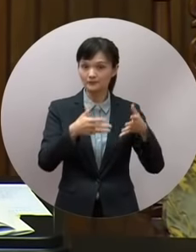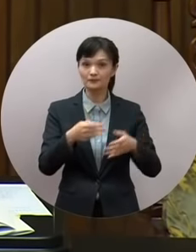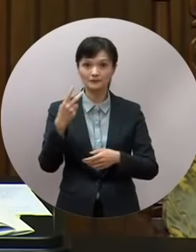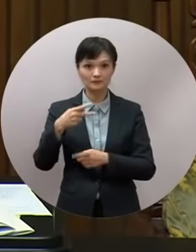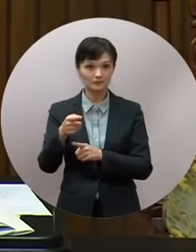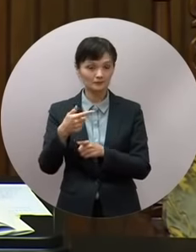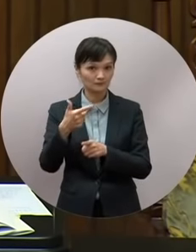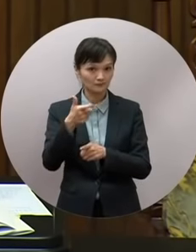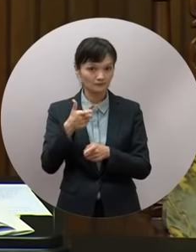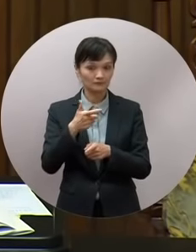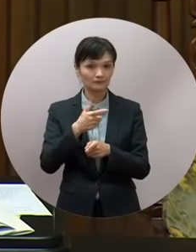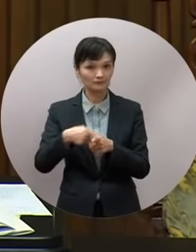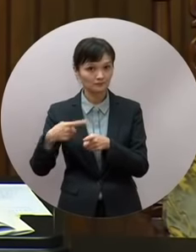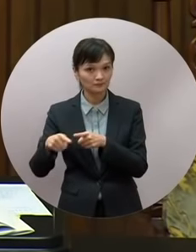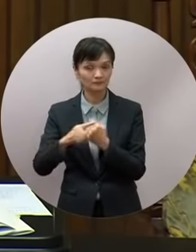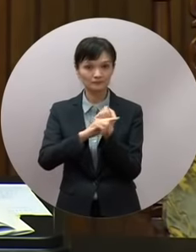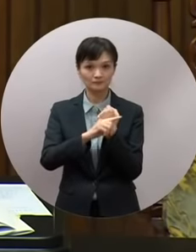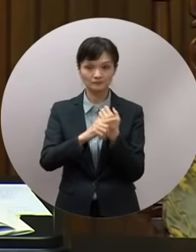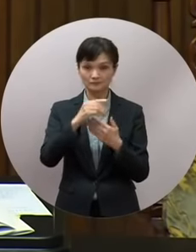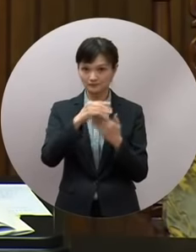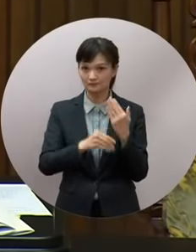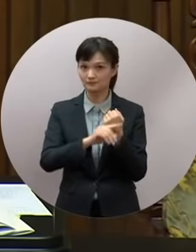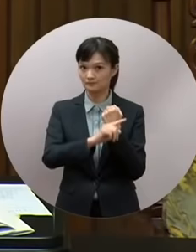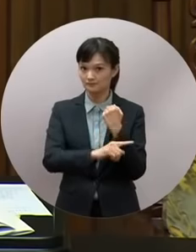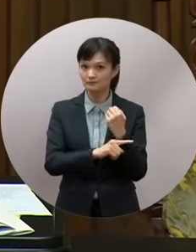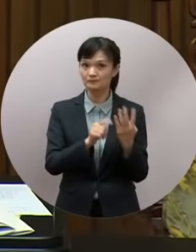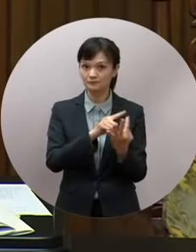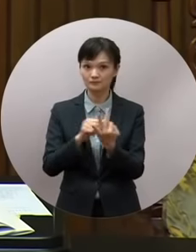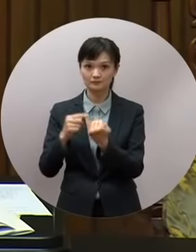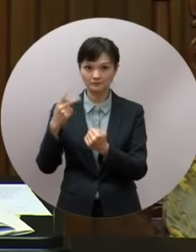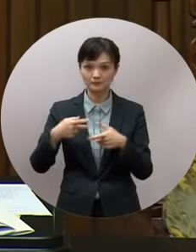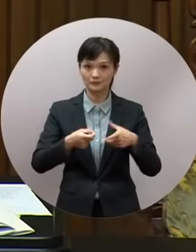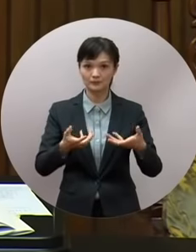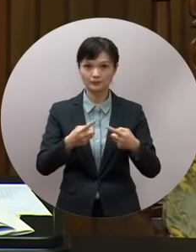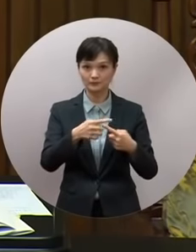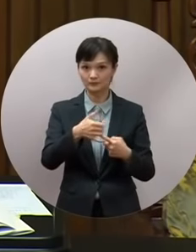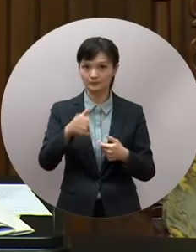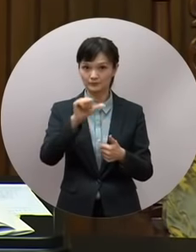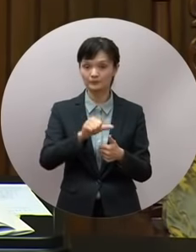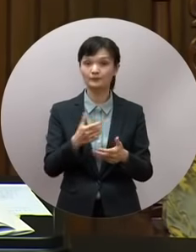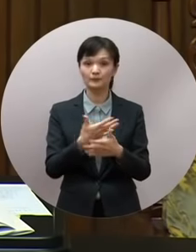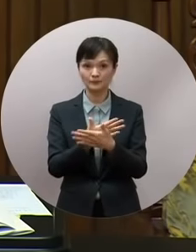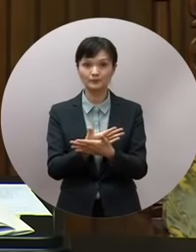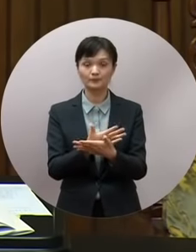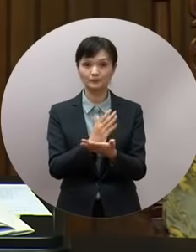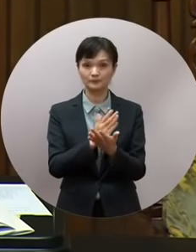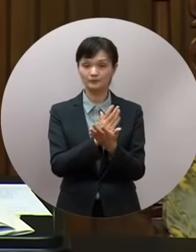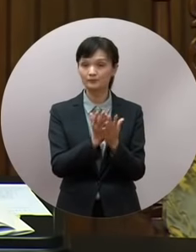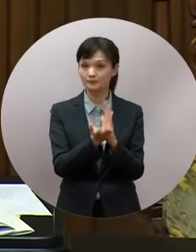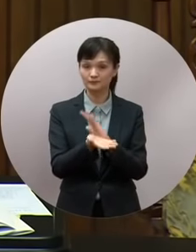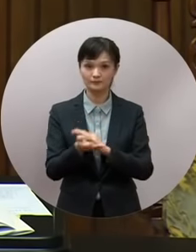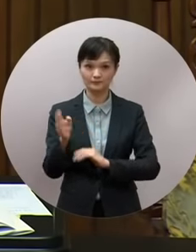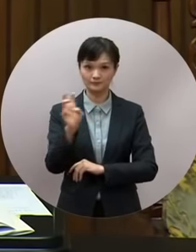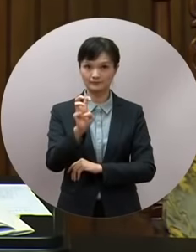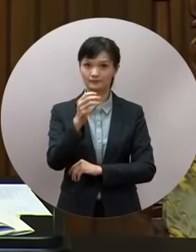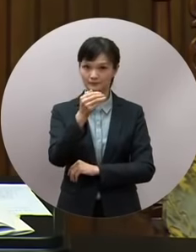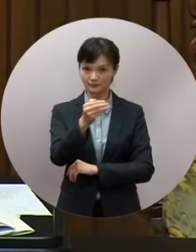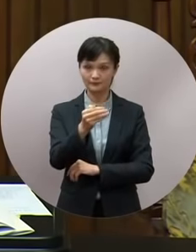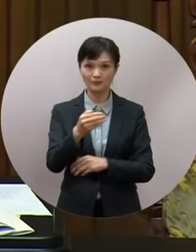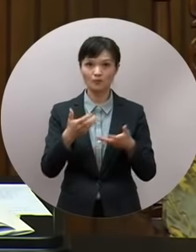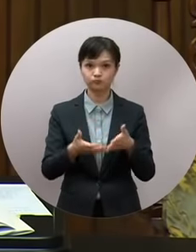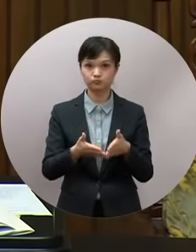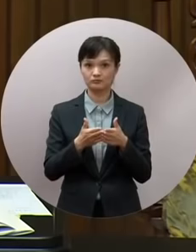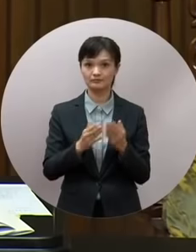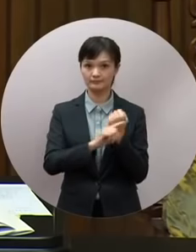务员惩戒法等攸关社会民生福利及司法改革等39个重要法律案。再